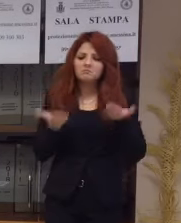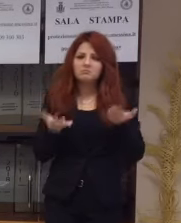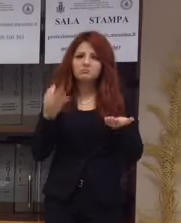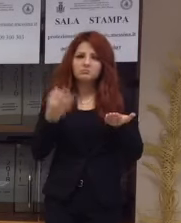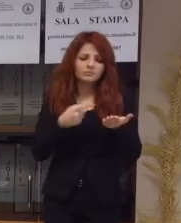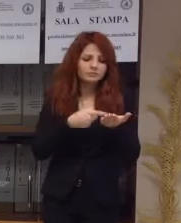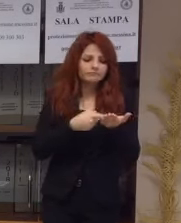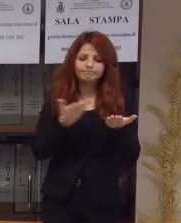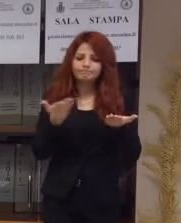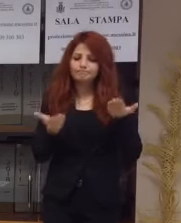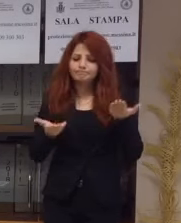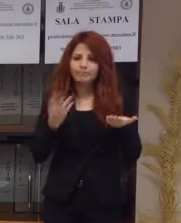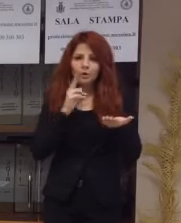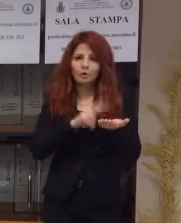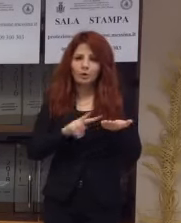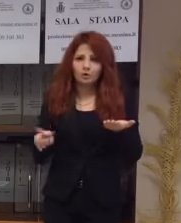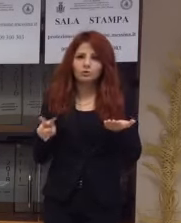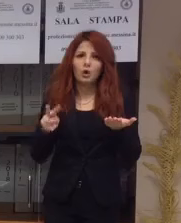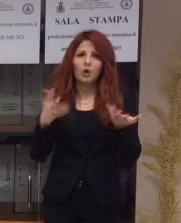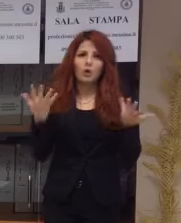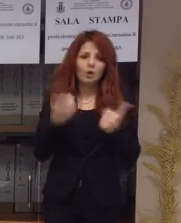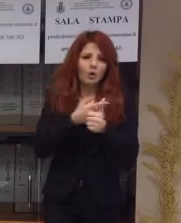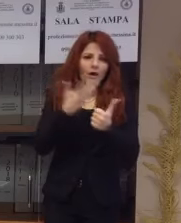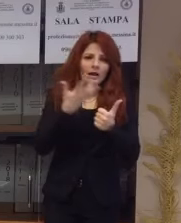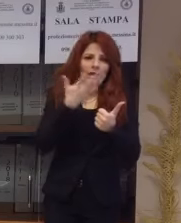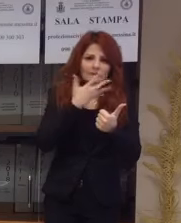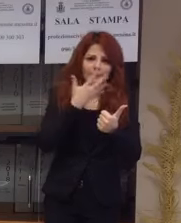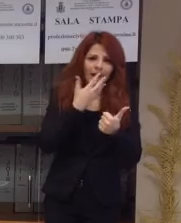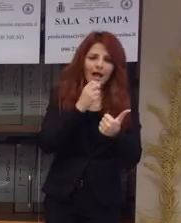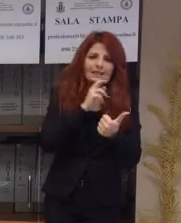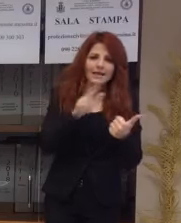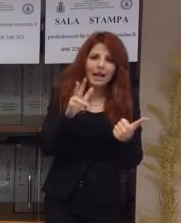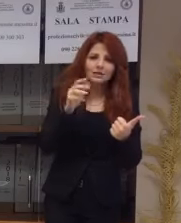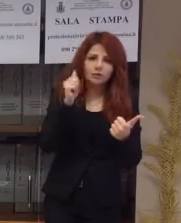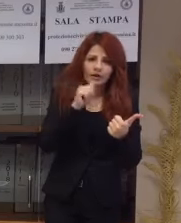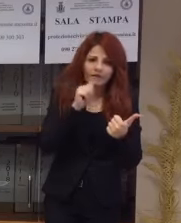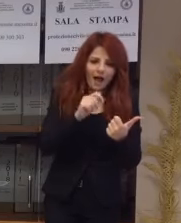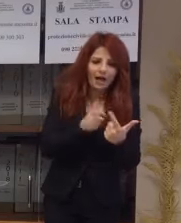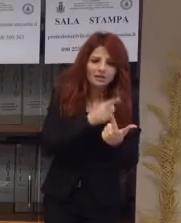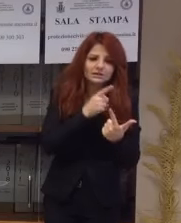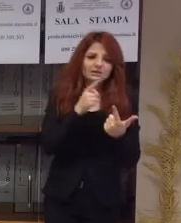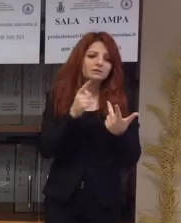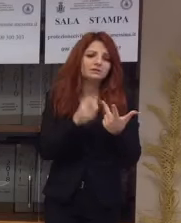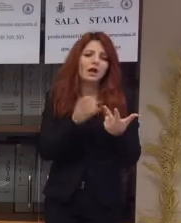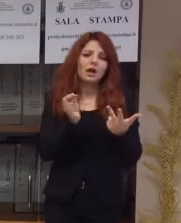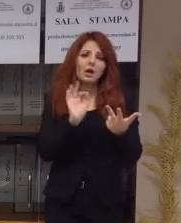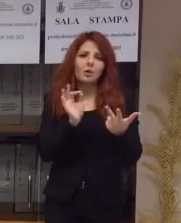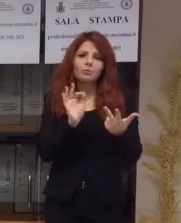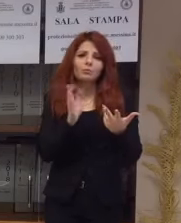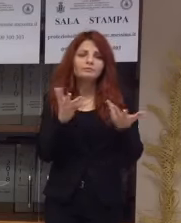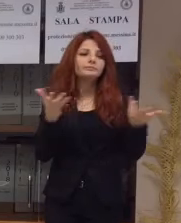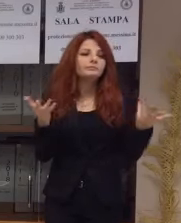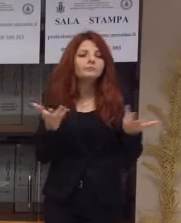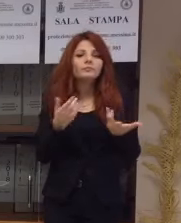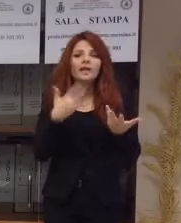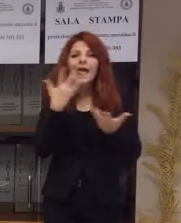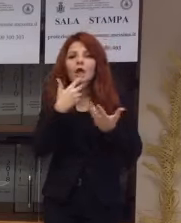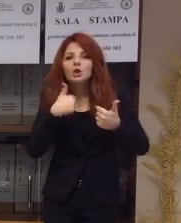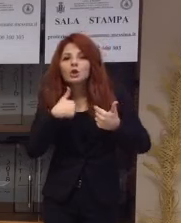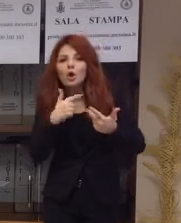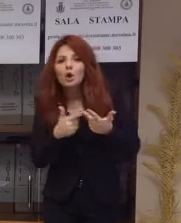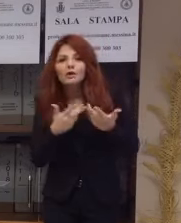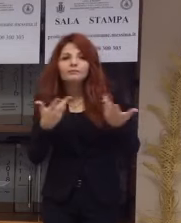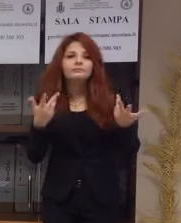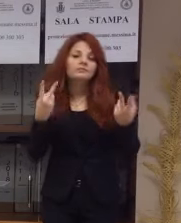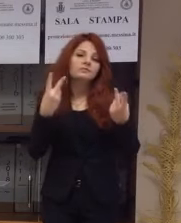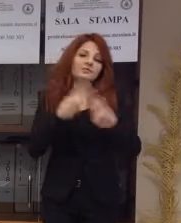nostro, perché è una cosa vergognosa. L'ho curata personalmente, che tanti di voi mi scrivono, voi dovete perdonarmi, io non è che riesco a smistare tutti i